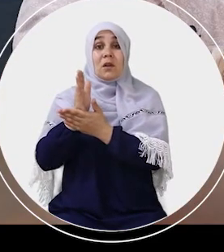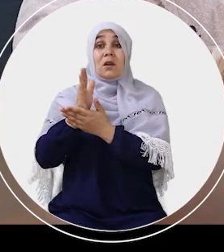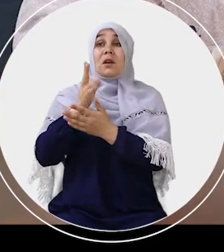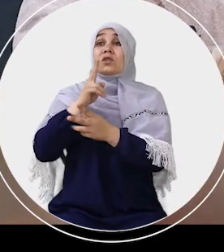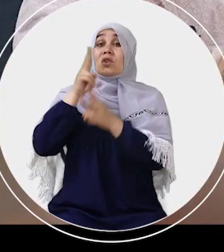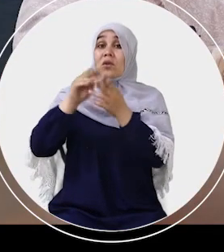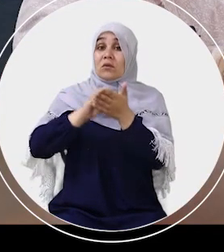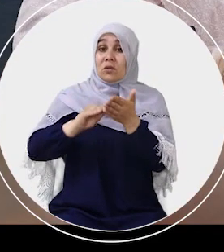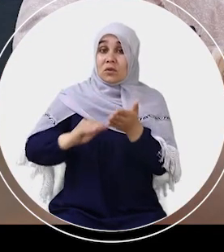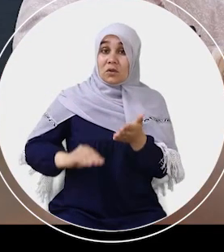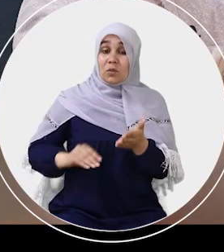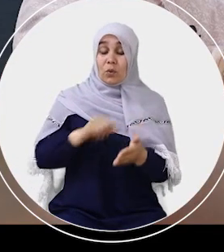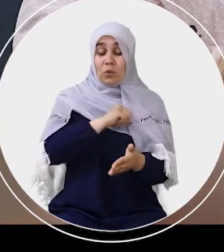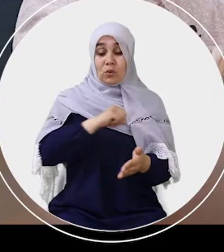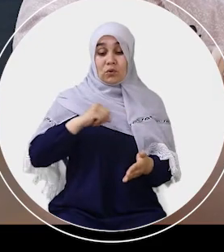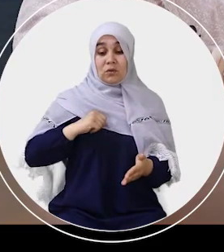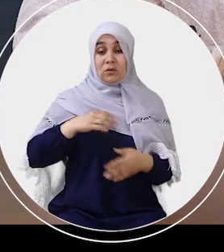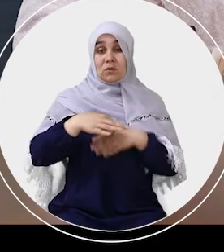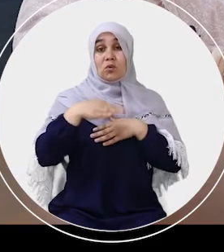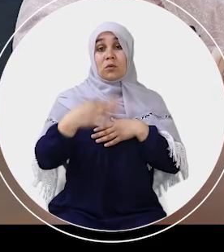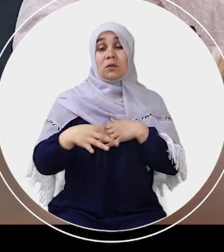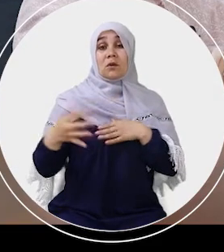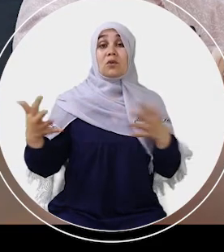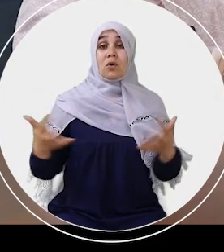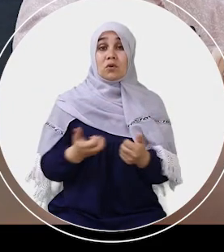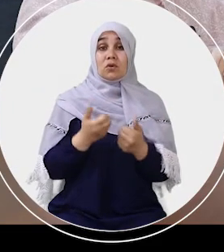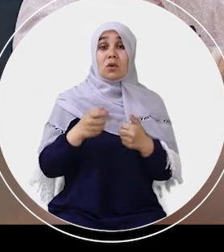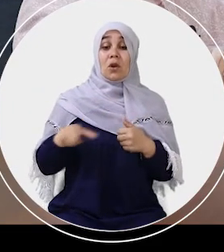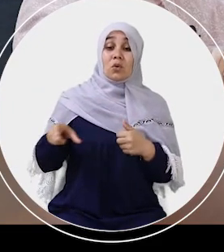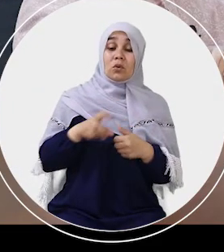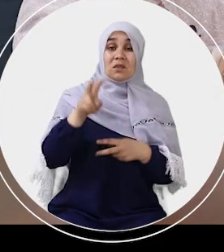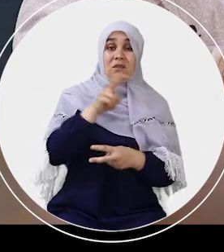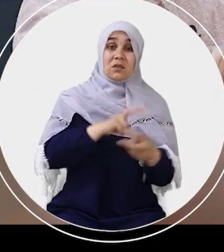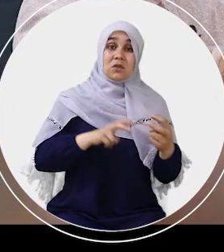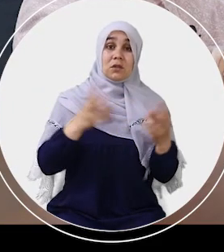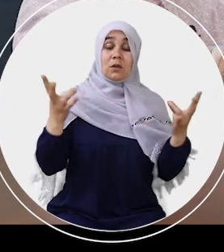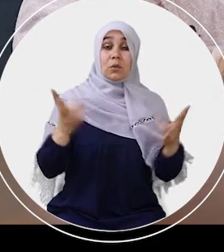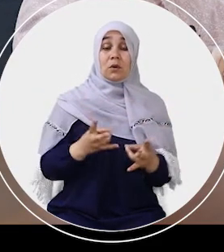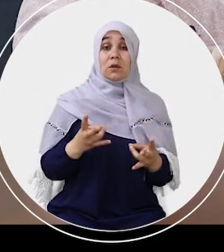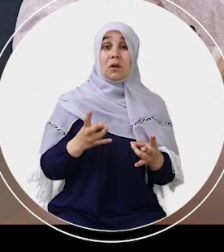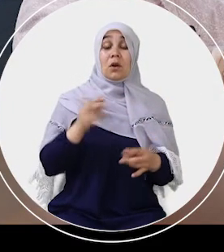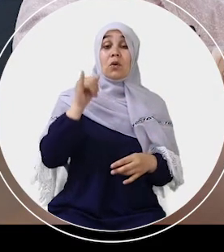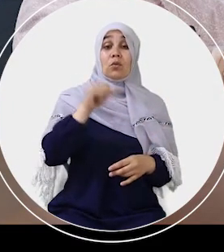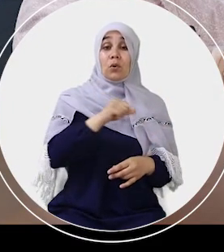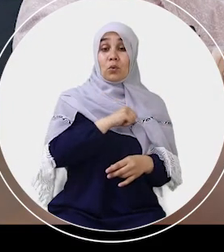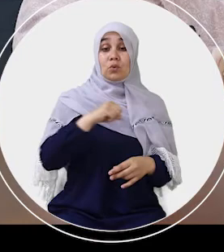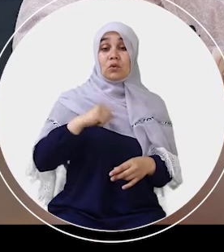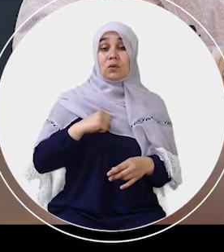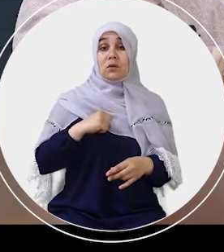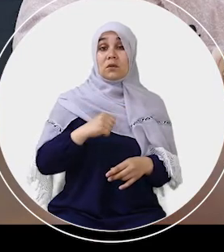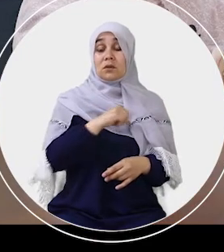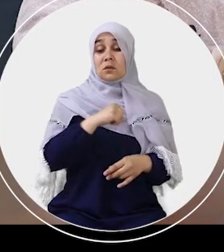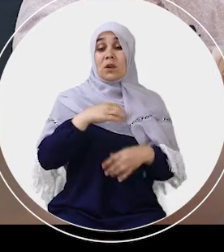qilish, o'zini bunaqa zulmdan qutqarish yo'llarini izlash kerak bo'ladi. Bular o'zini bunaqa